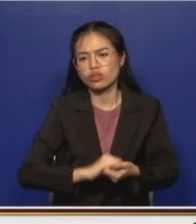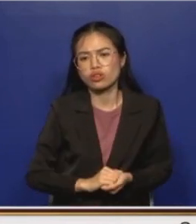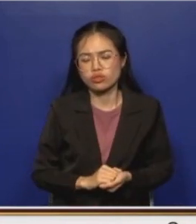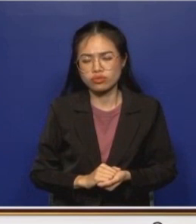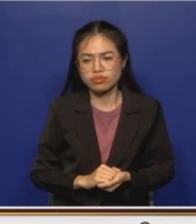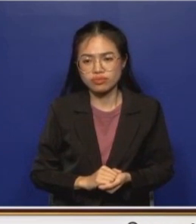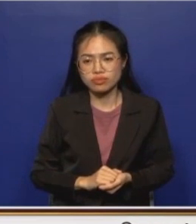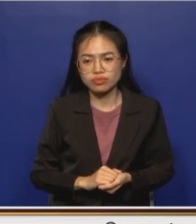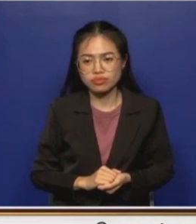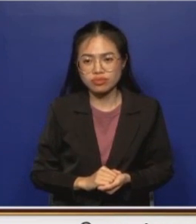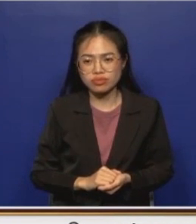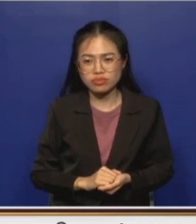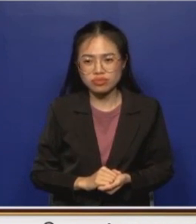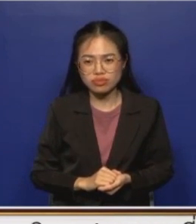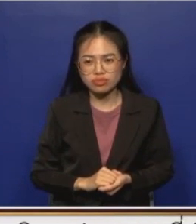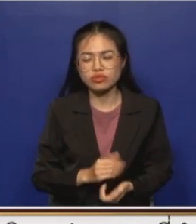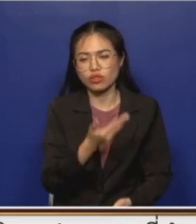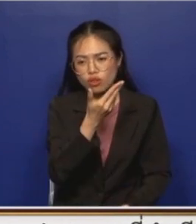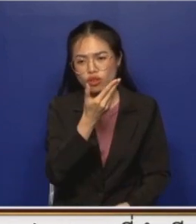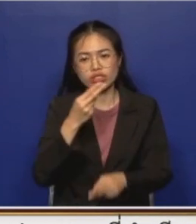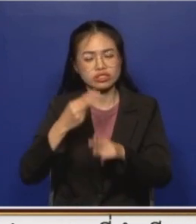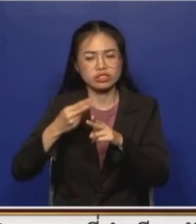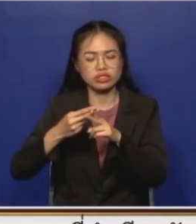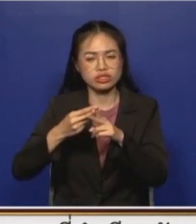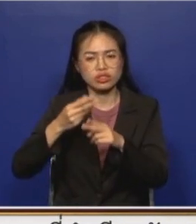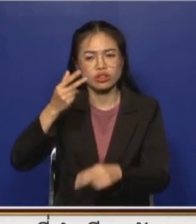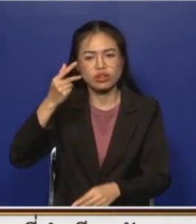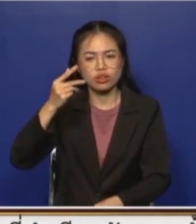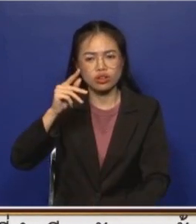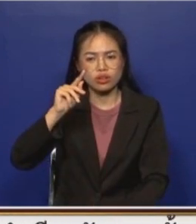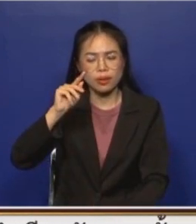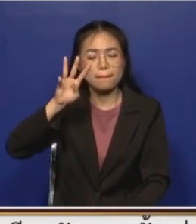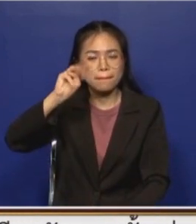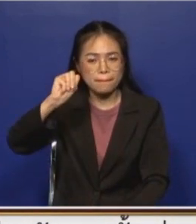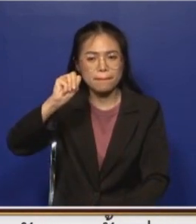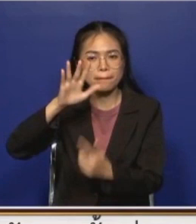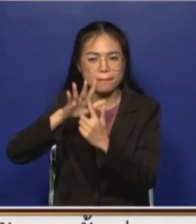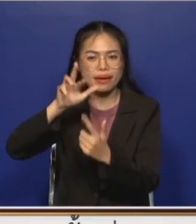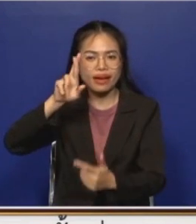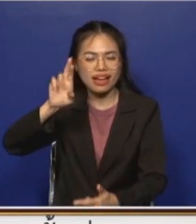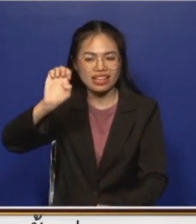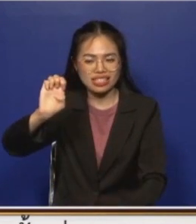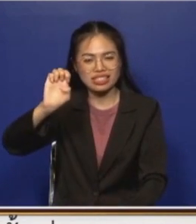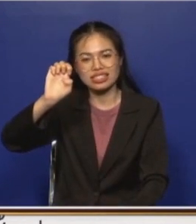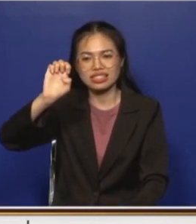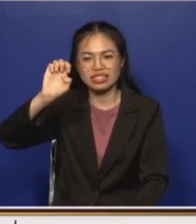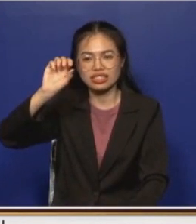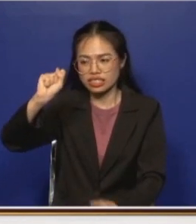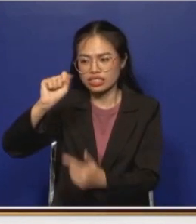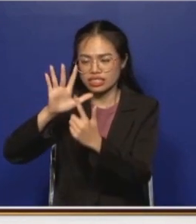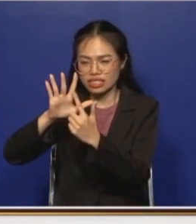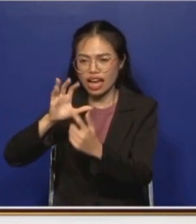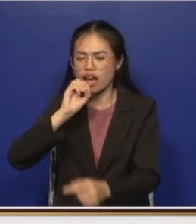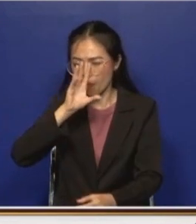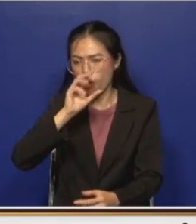ธุรกิจอื่นเหมือนกันหมดฮะล้มแล้วคนจะอยู่กันยังไงฮะประเทศนี้ผมย้ำอีกครั้งหนึ่ง